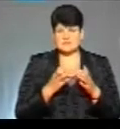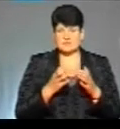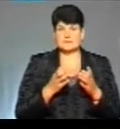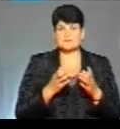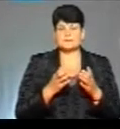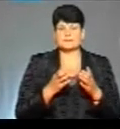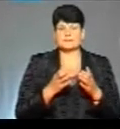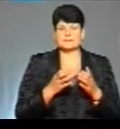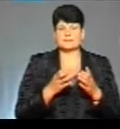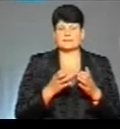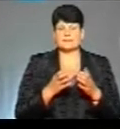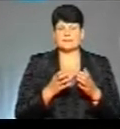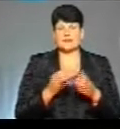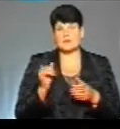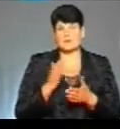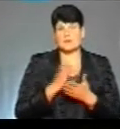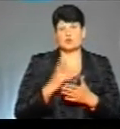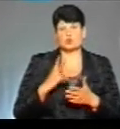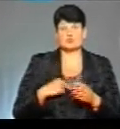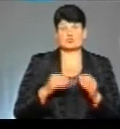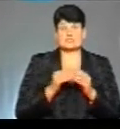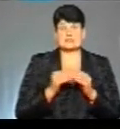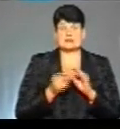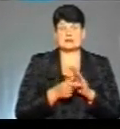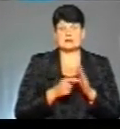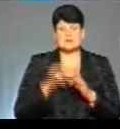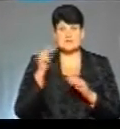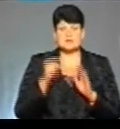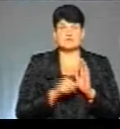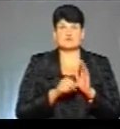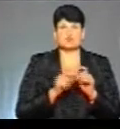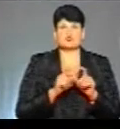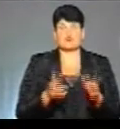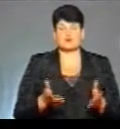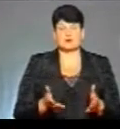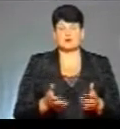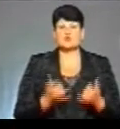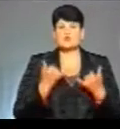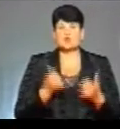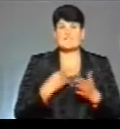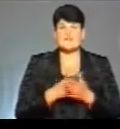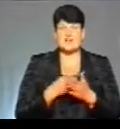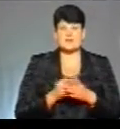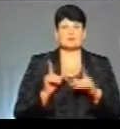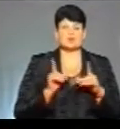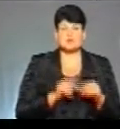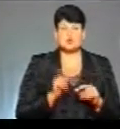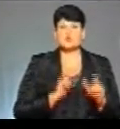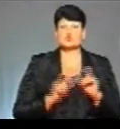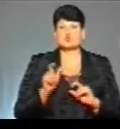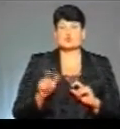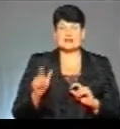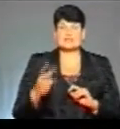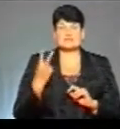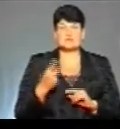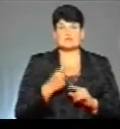в заклад. Ну і маю дочку, 10 клас пішла, навчається в 6-й школі. Сьогодні вартість проїзду студентів і школярів у